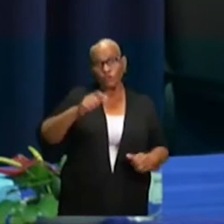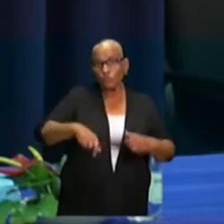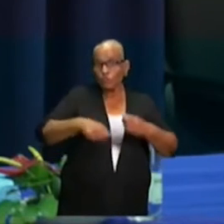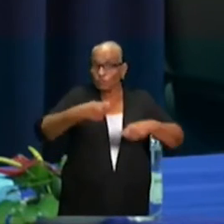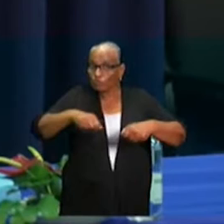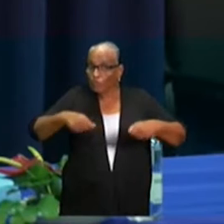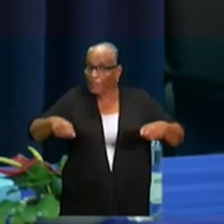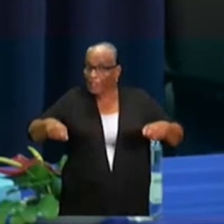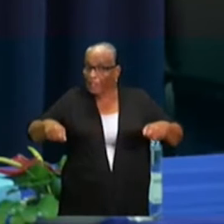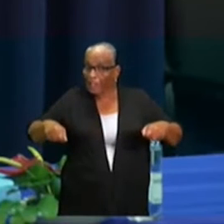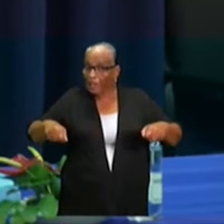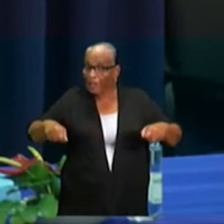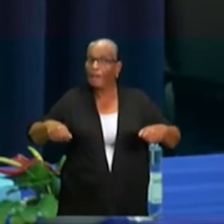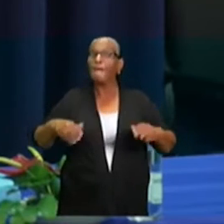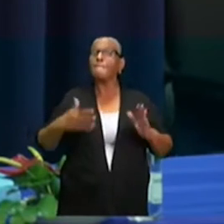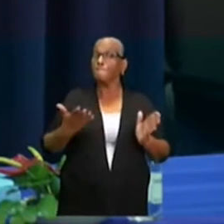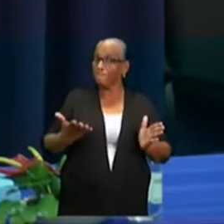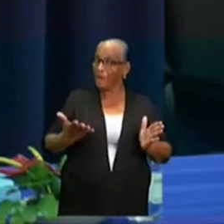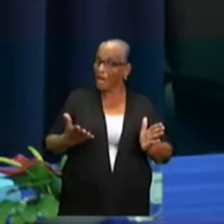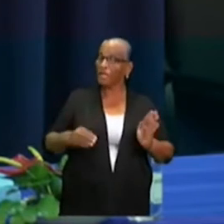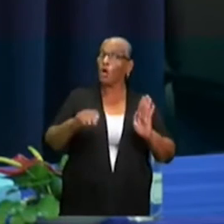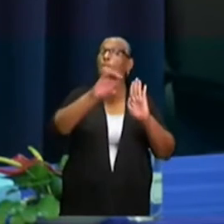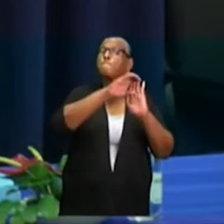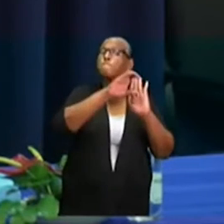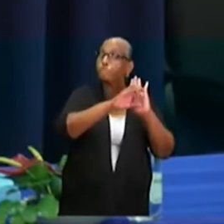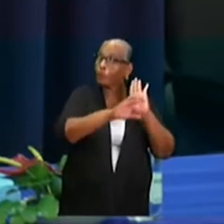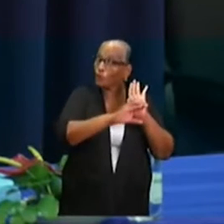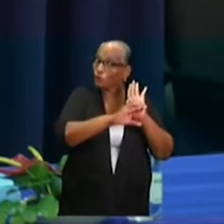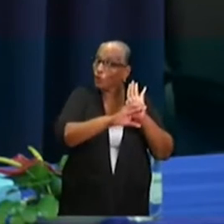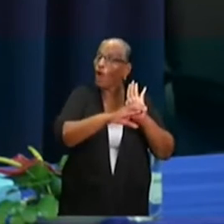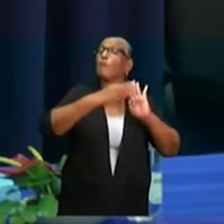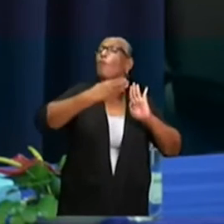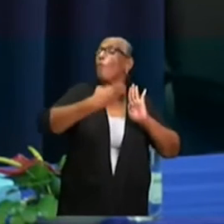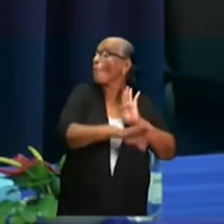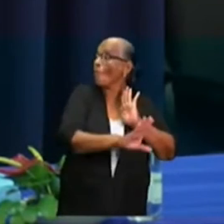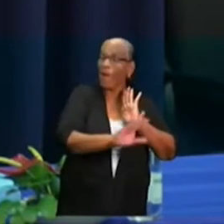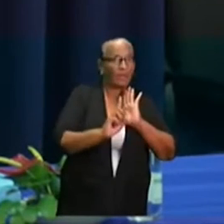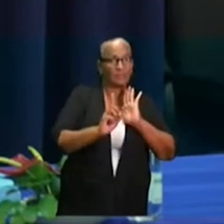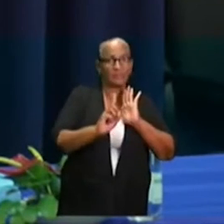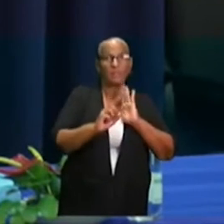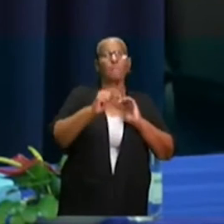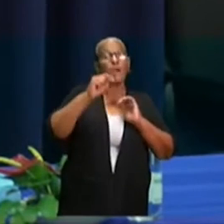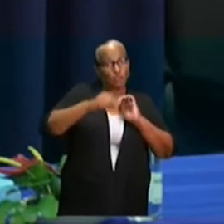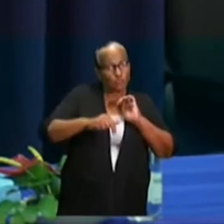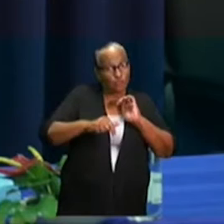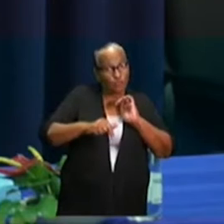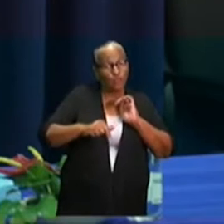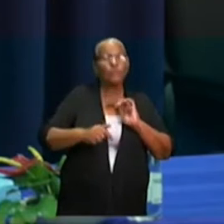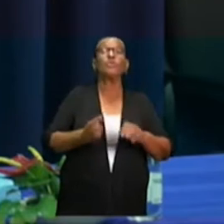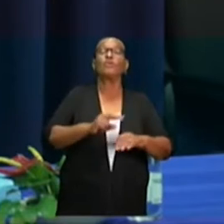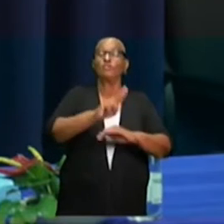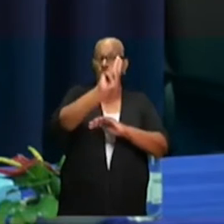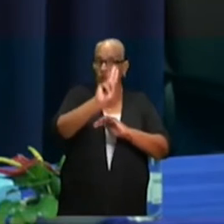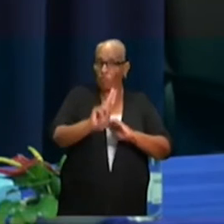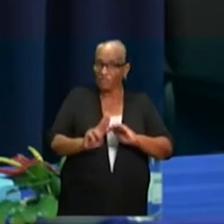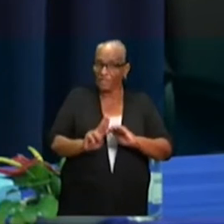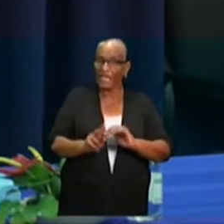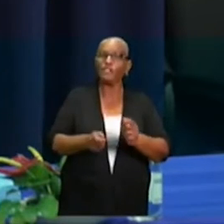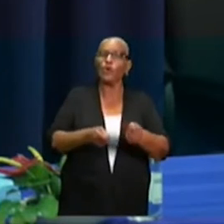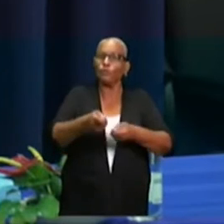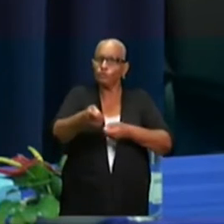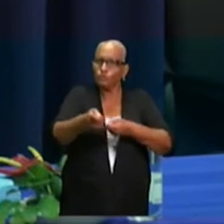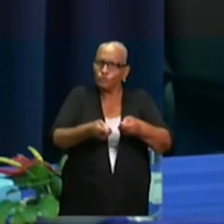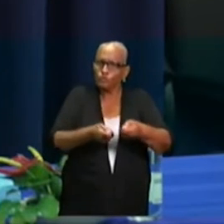de protocollen ook worden weggezet, maar dat juist nu de tools zijn voor de overheid om de